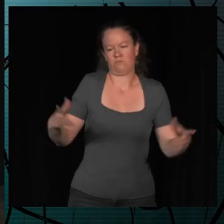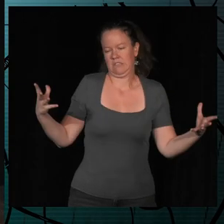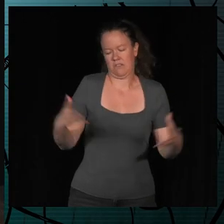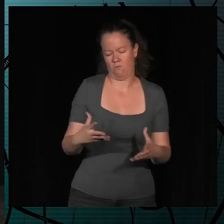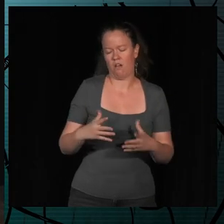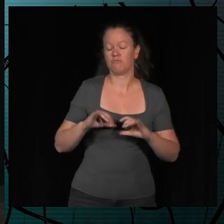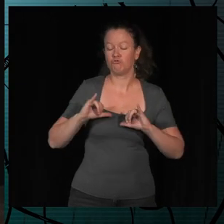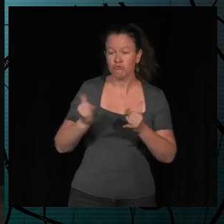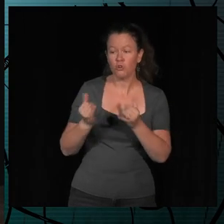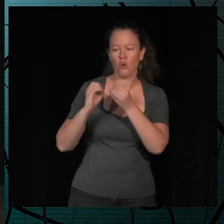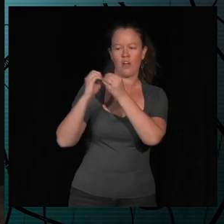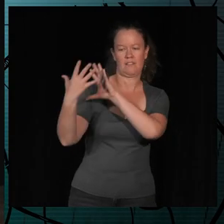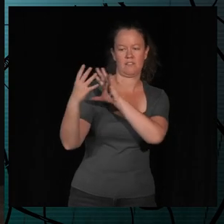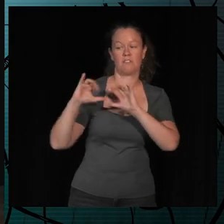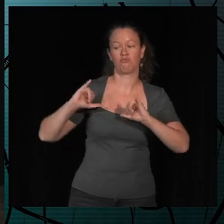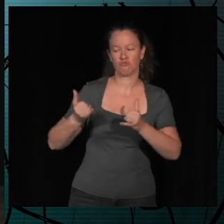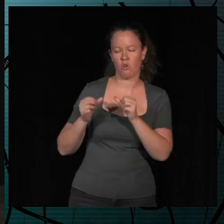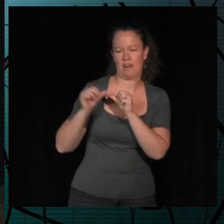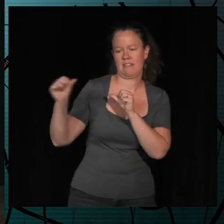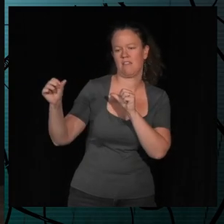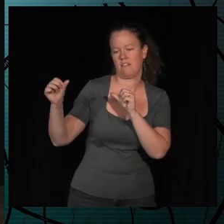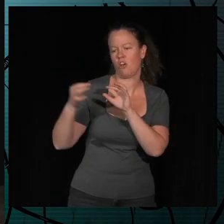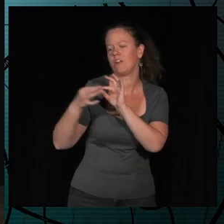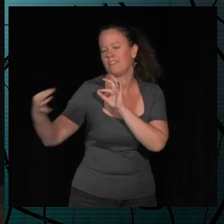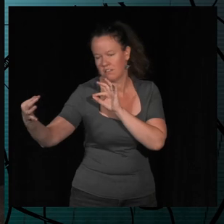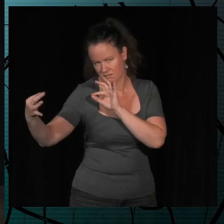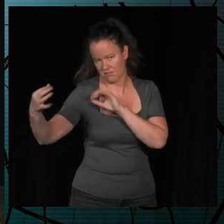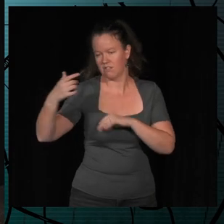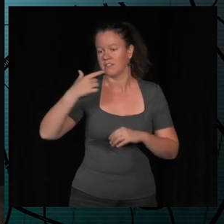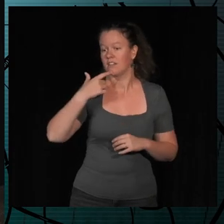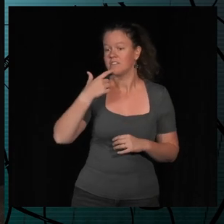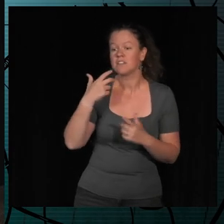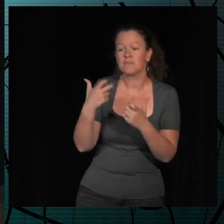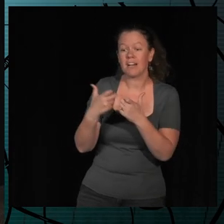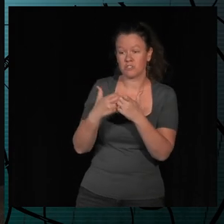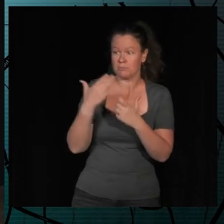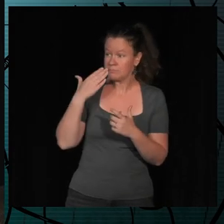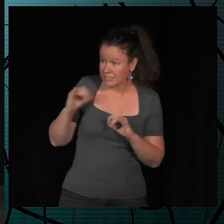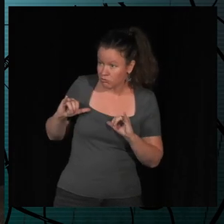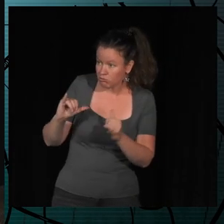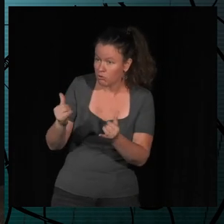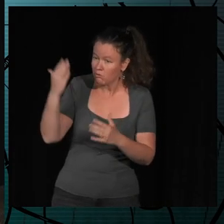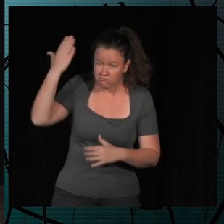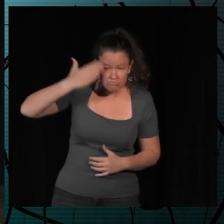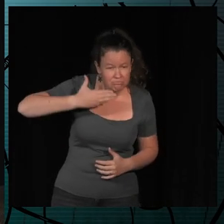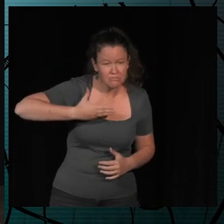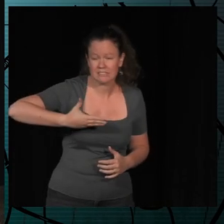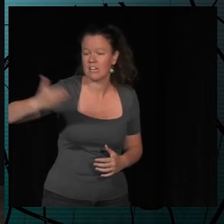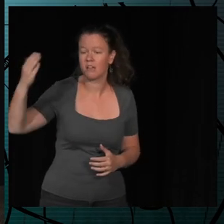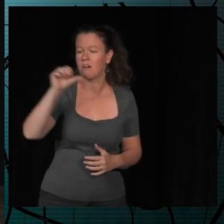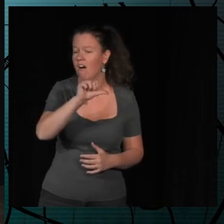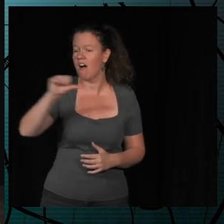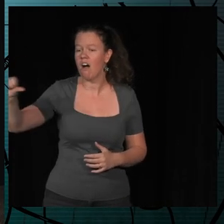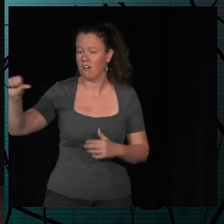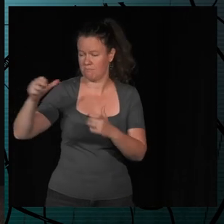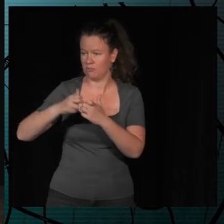triple A a pas une en réseau il va pas se vendre que s'il y a que un mode solo ça va pas ça c'est un grand argument de vente et